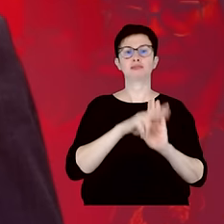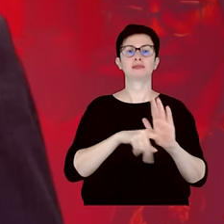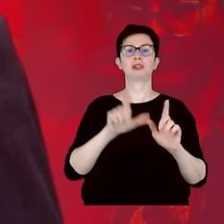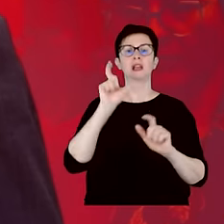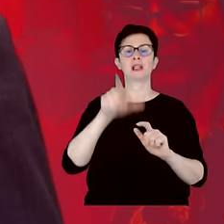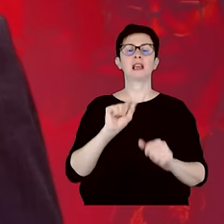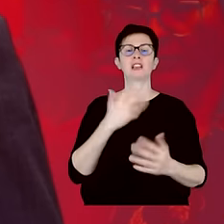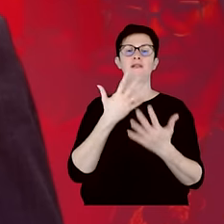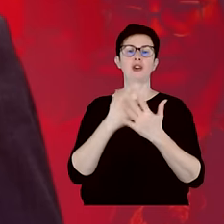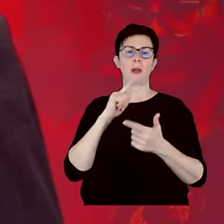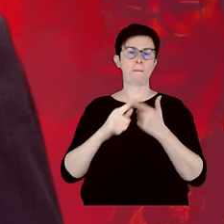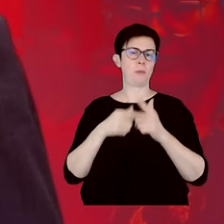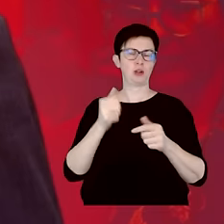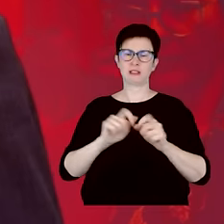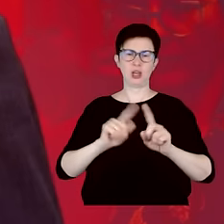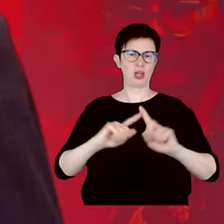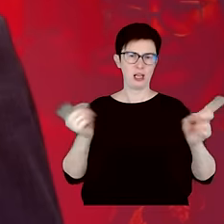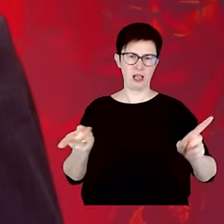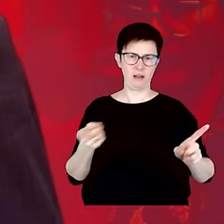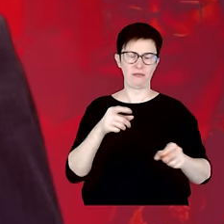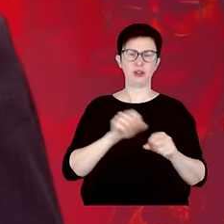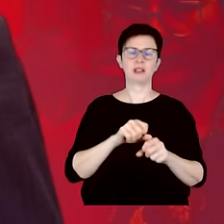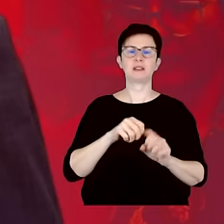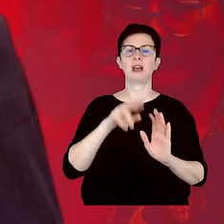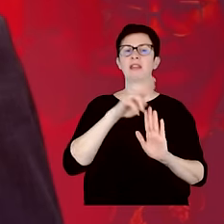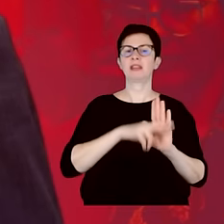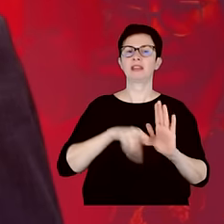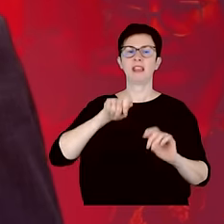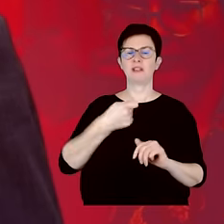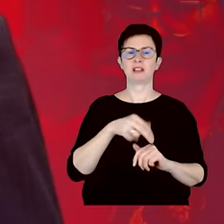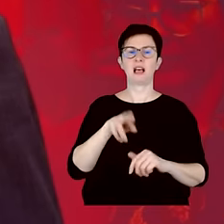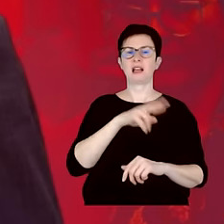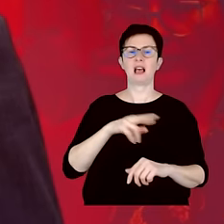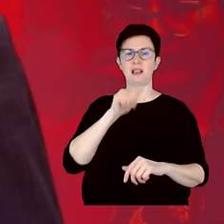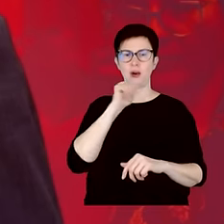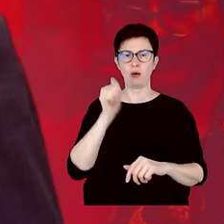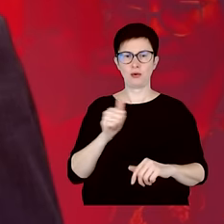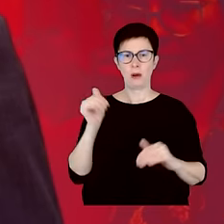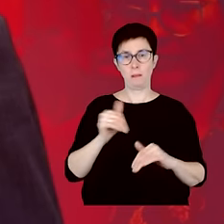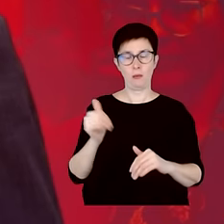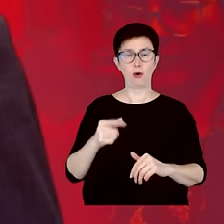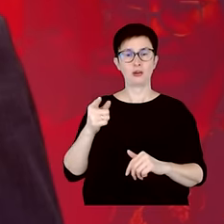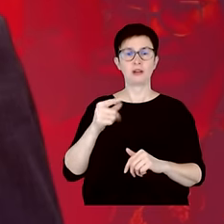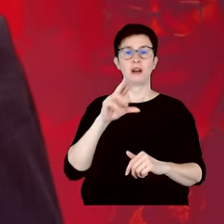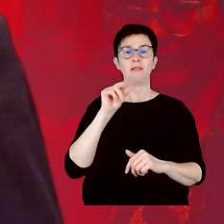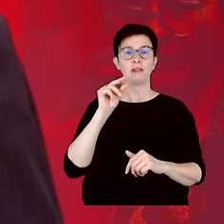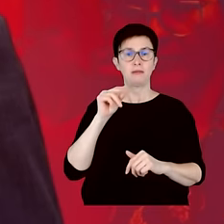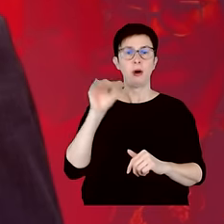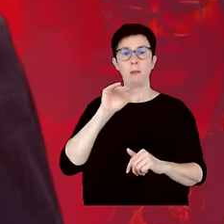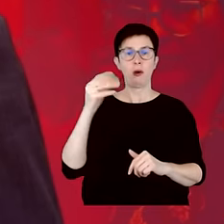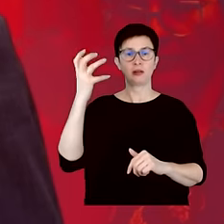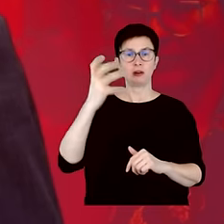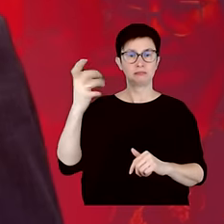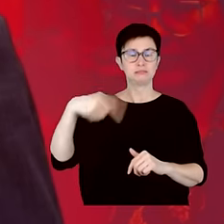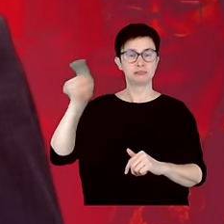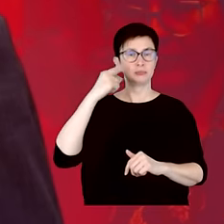definicja więźnia politycznego? Jest definicja Rady Europy. Może by ją państwo odczytali na antenie, to może by także widzowie Telewizji Republika